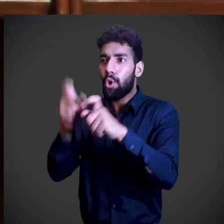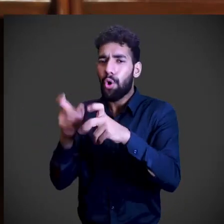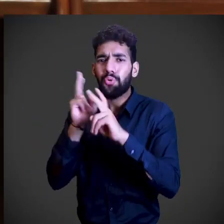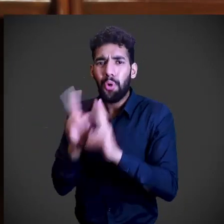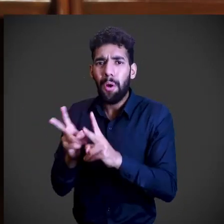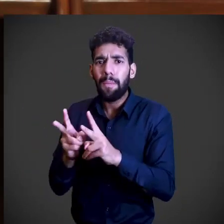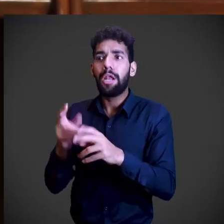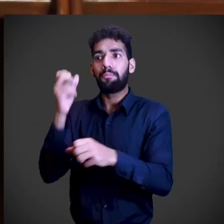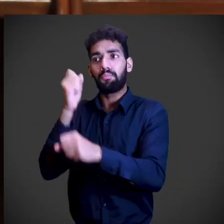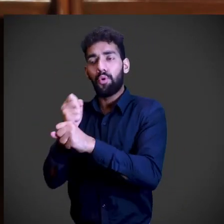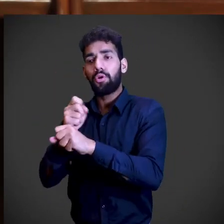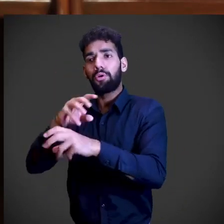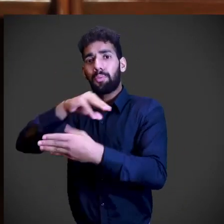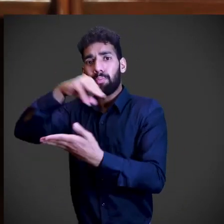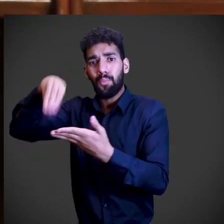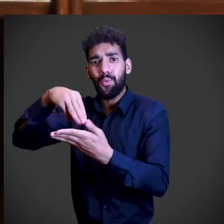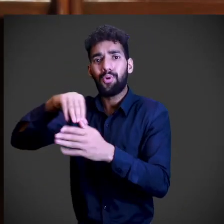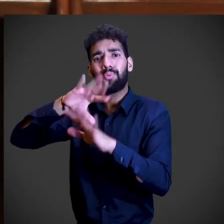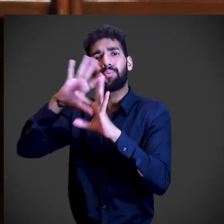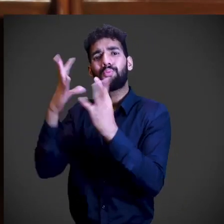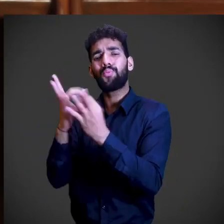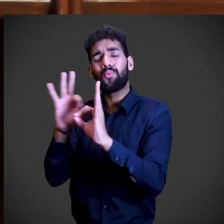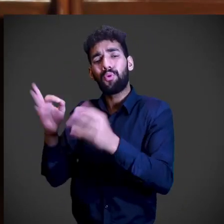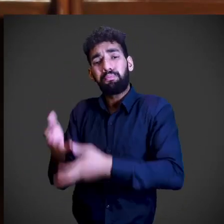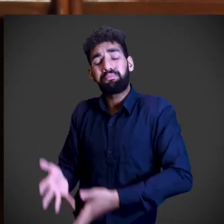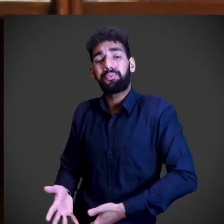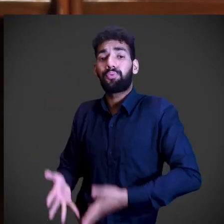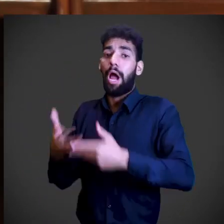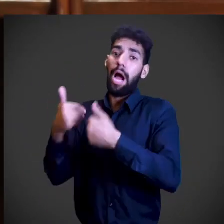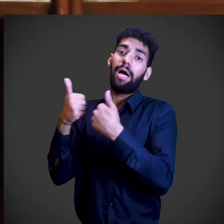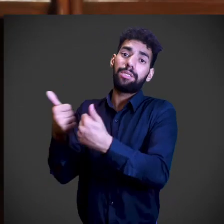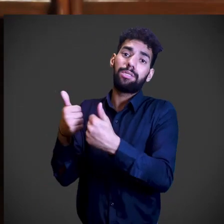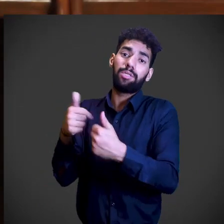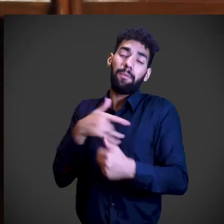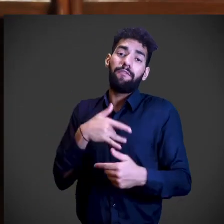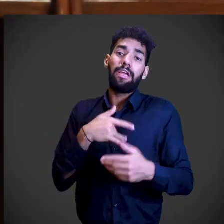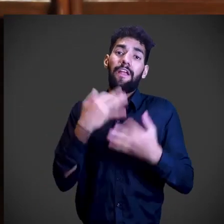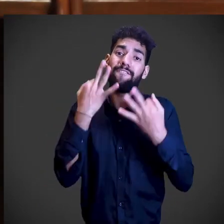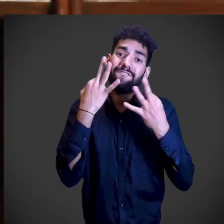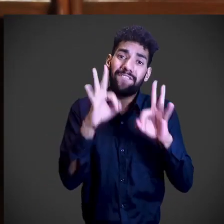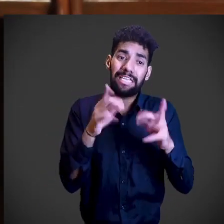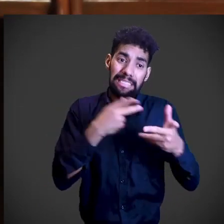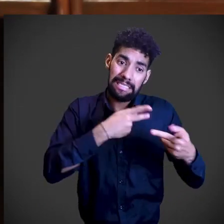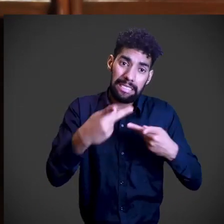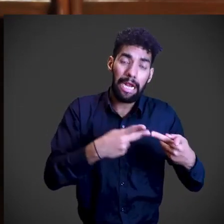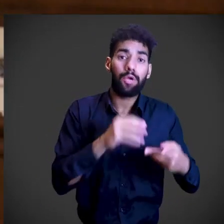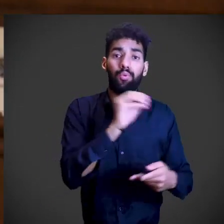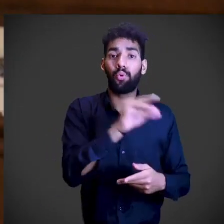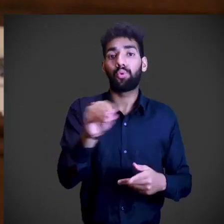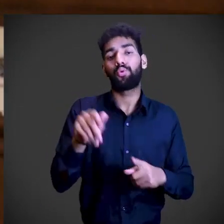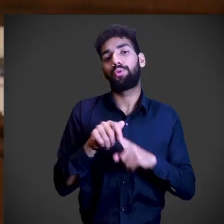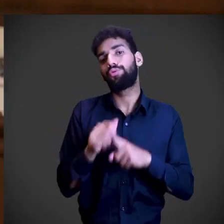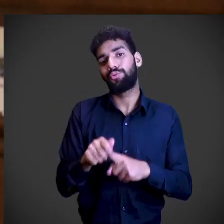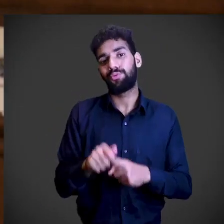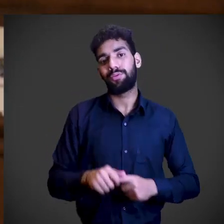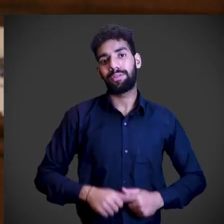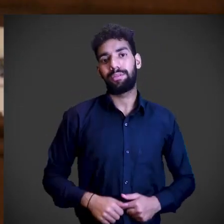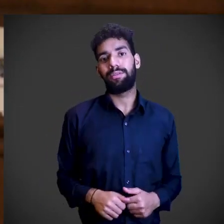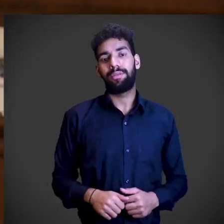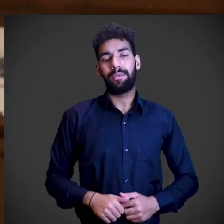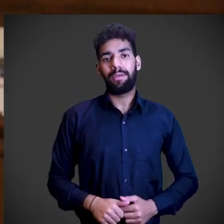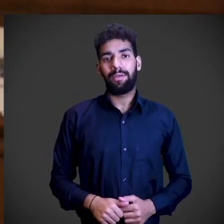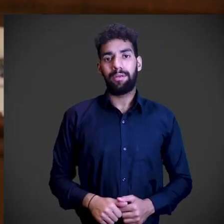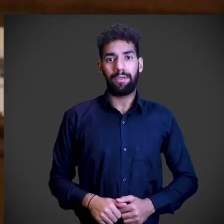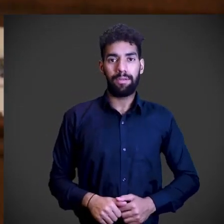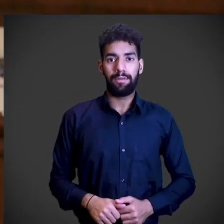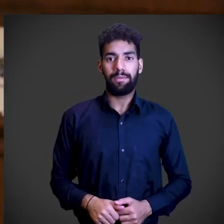सारा कंट्री की, ऑब्वियसली कंट्री की हालत अच्छी हुई तो आम लोगों की हालत भी अच्छी होती है। सो फ्री ट्रेड इनफैक्ट